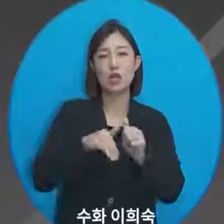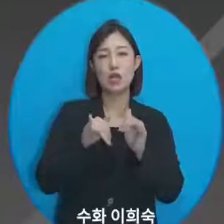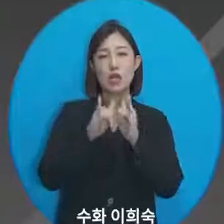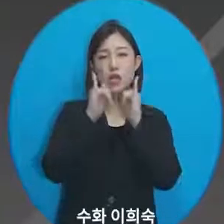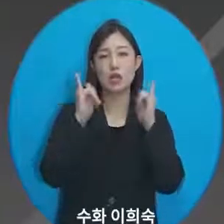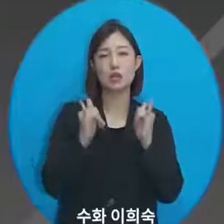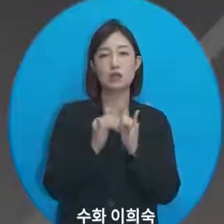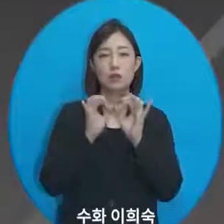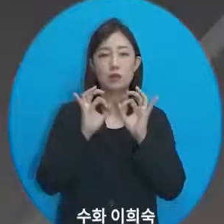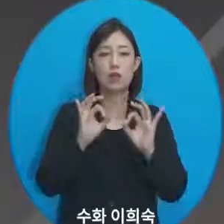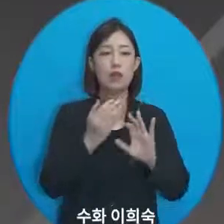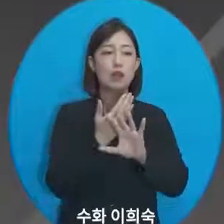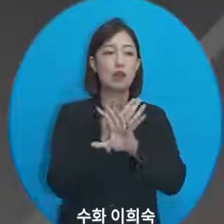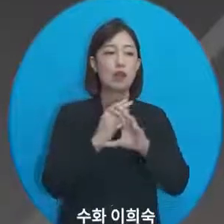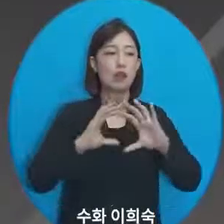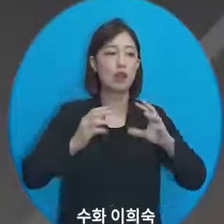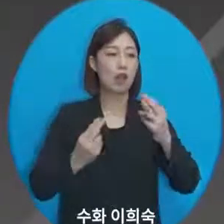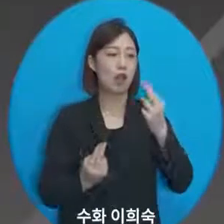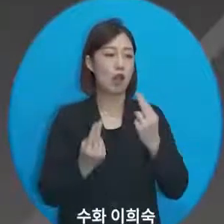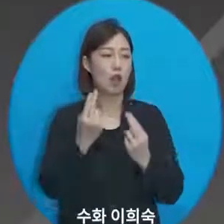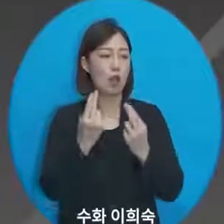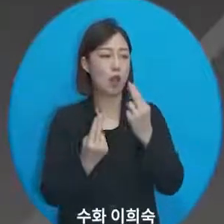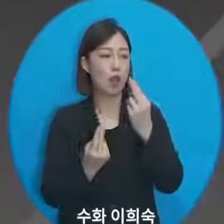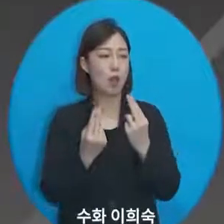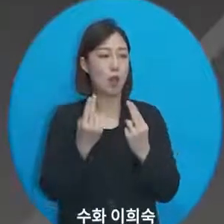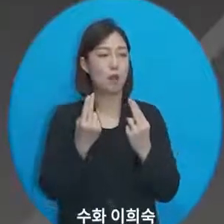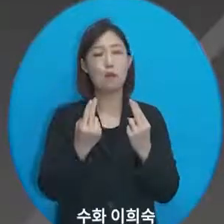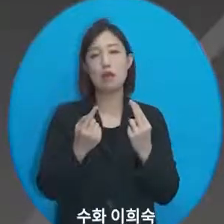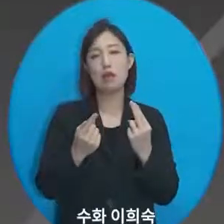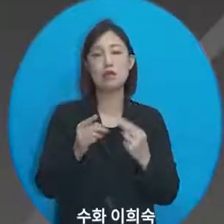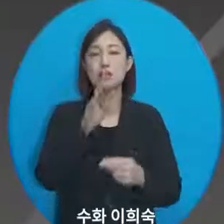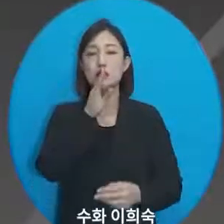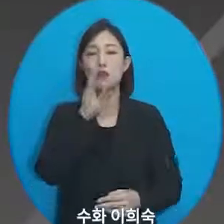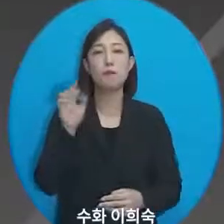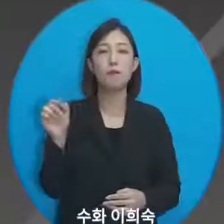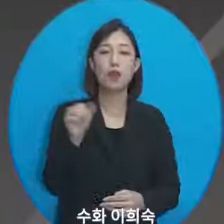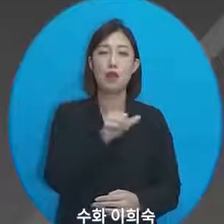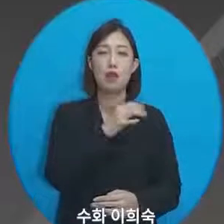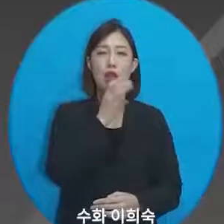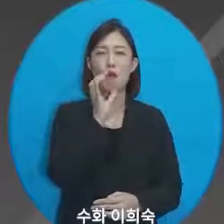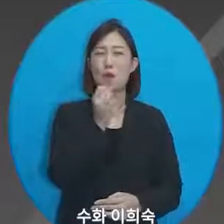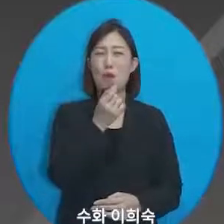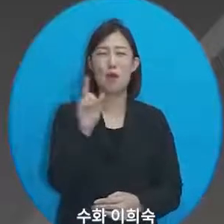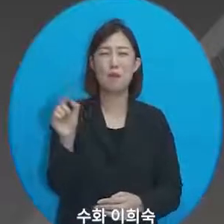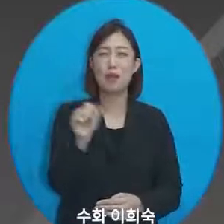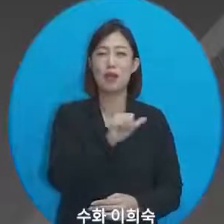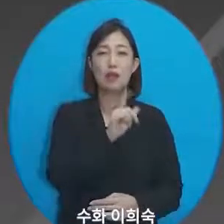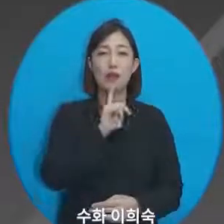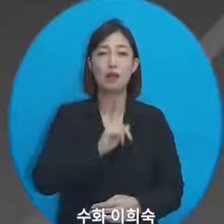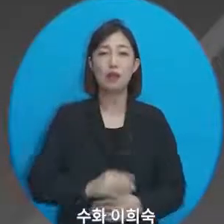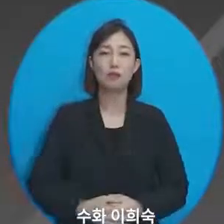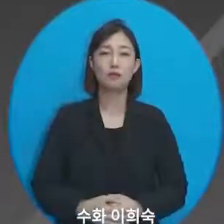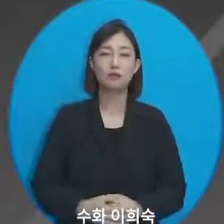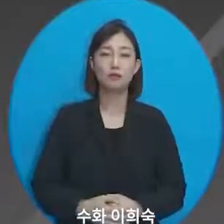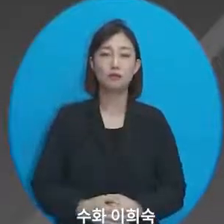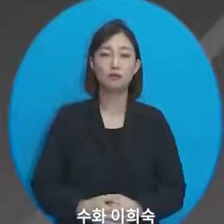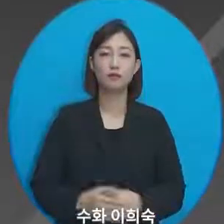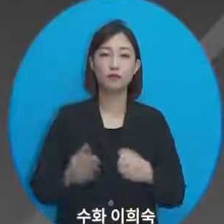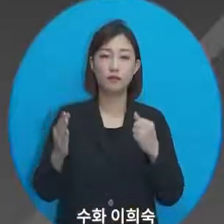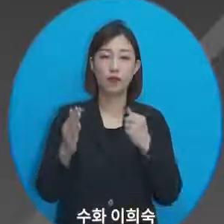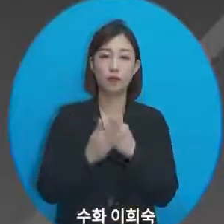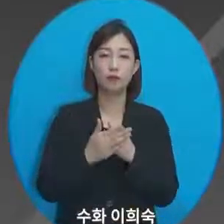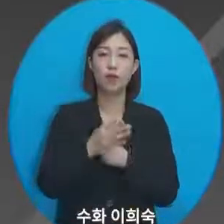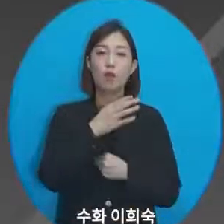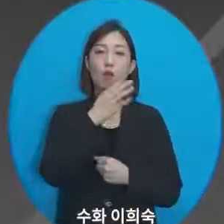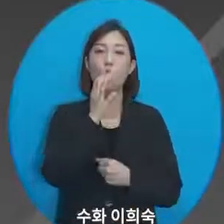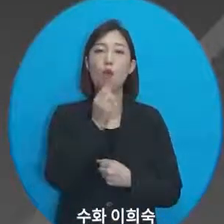타 선진국에 비해서 그 변화되는 속도가 굉장히 빠르다고 이야기하고 있습니다. 그렇기 때문에 거기에